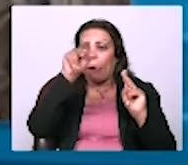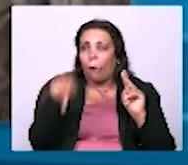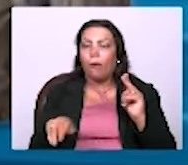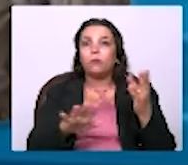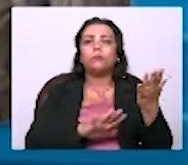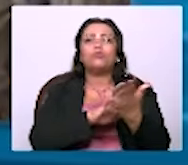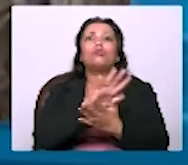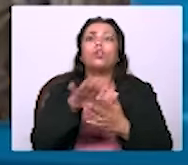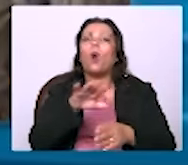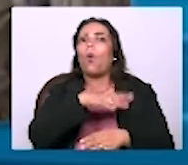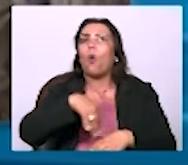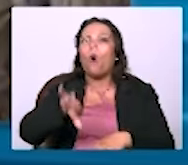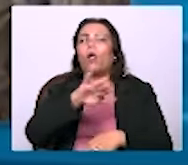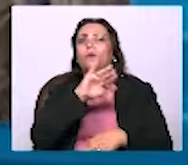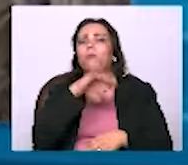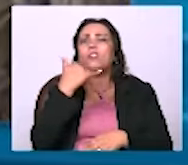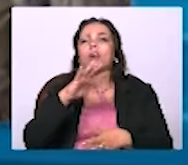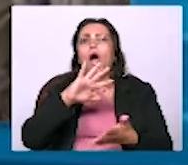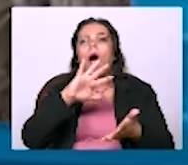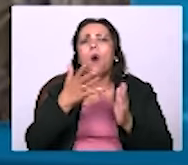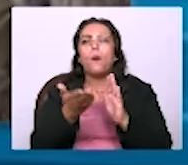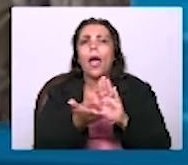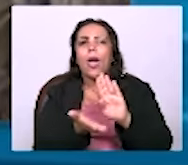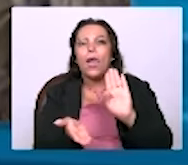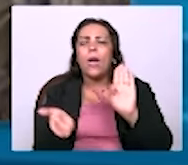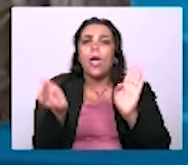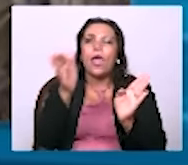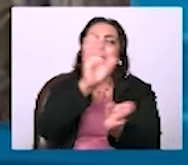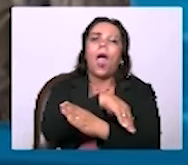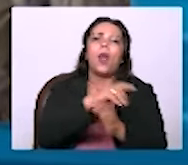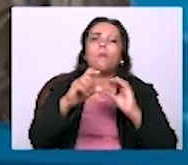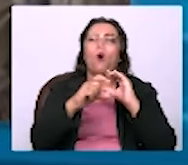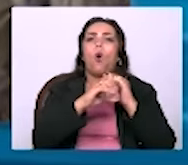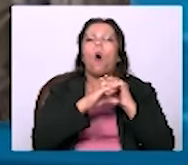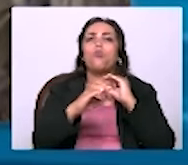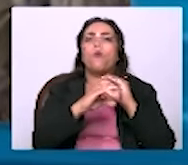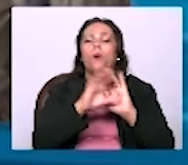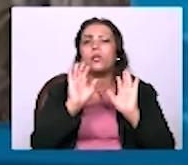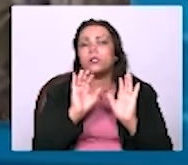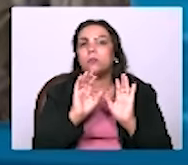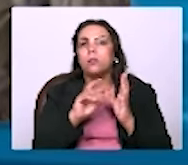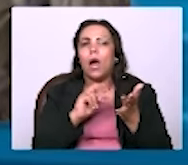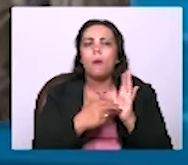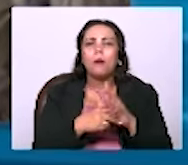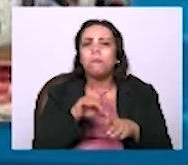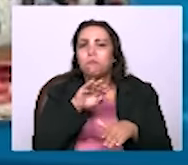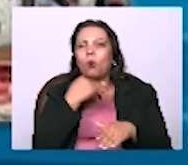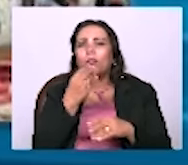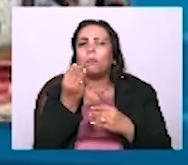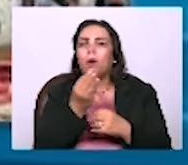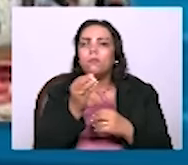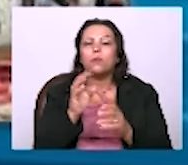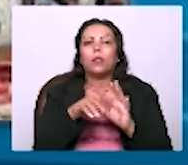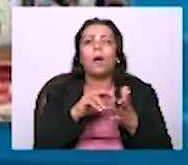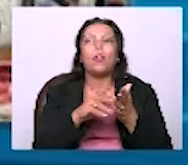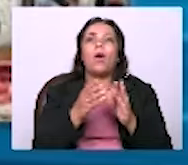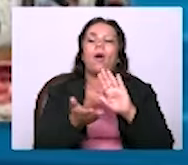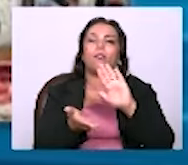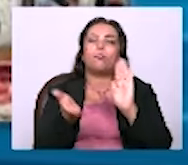كارسه وكل اللي في الاتوبيس يموتوا ولا او يقلب الاتوبيس فيعني يقلل من الحادث شويه فانقلب